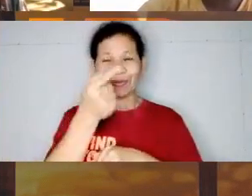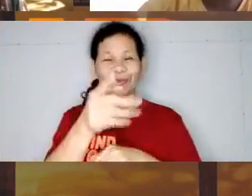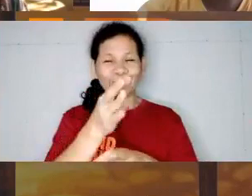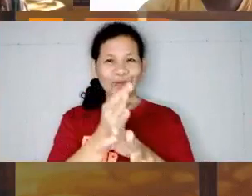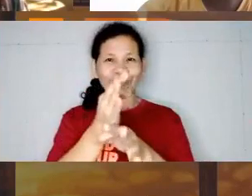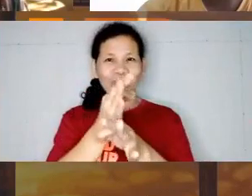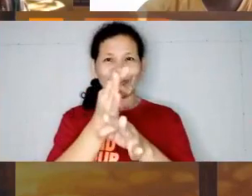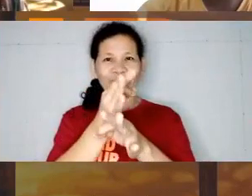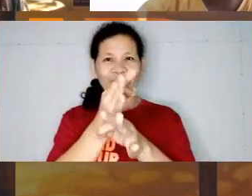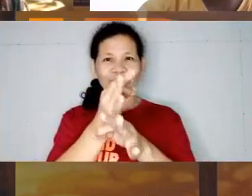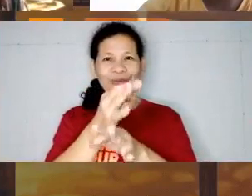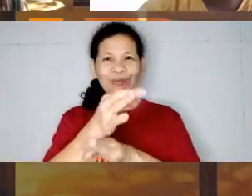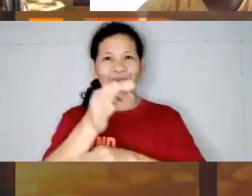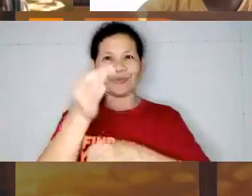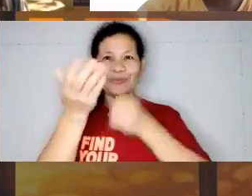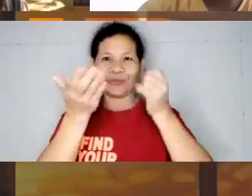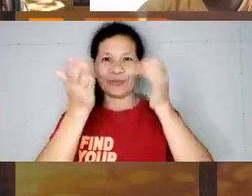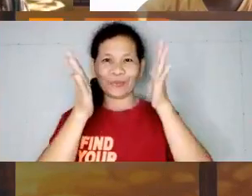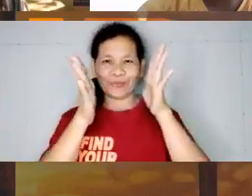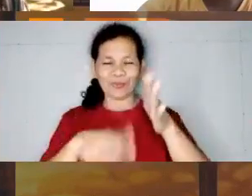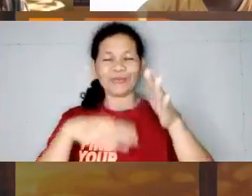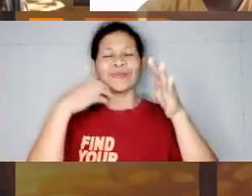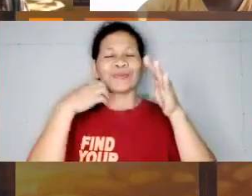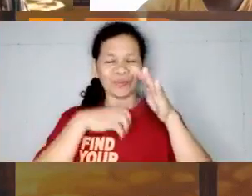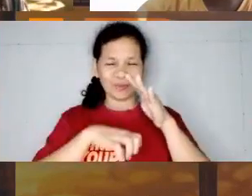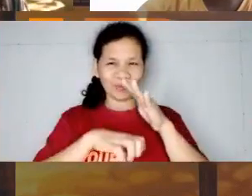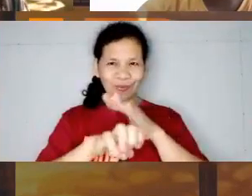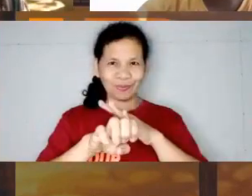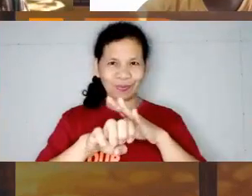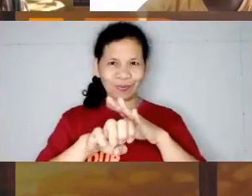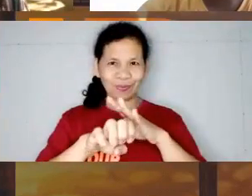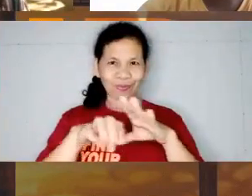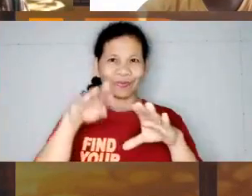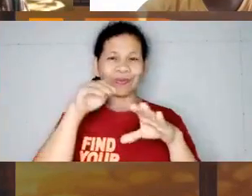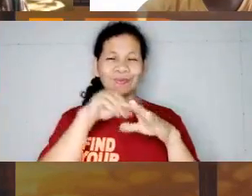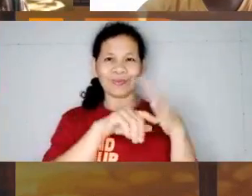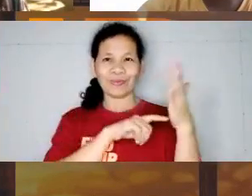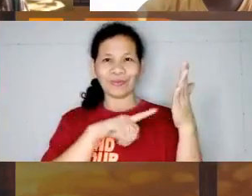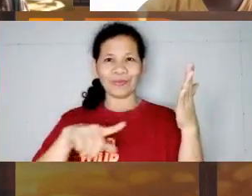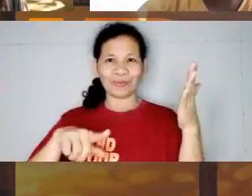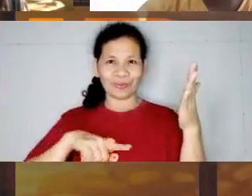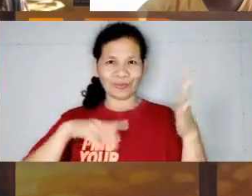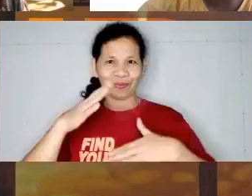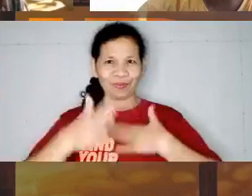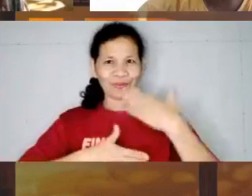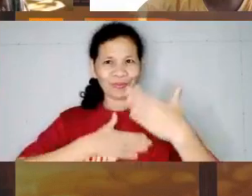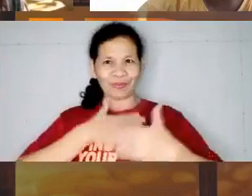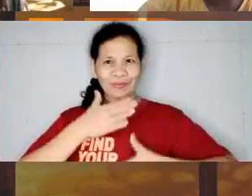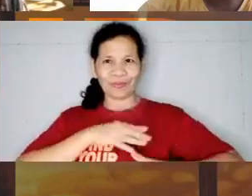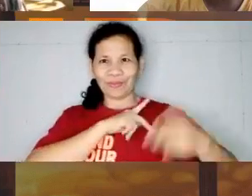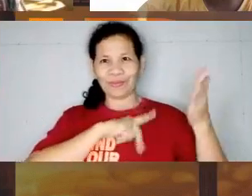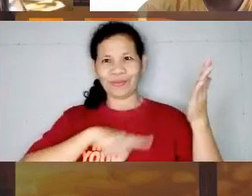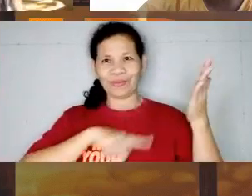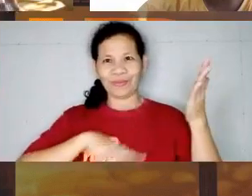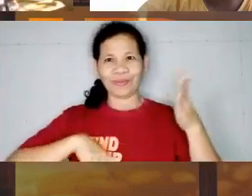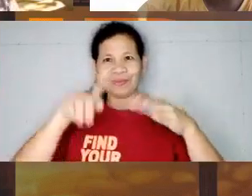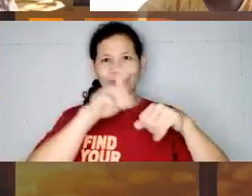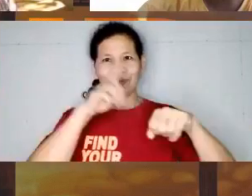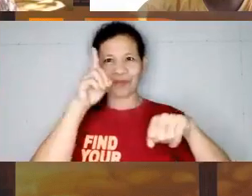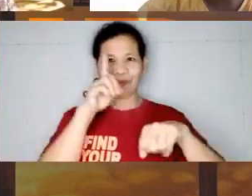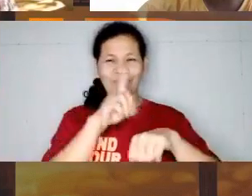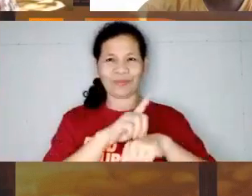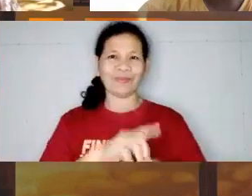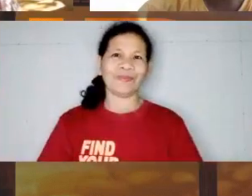tapat, pumasok ka sa talagang aking kaharian. So yun po ang nakita, mga